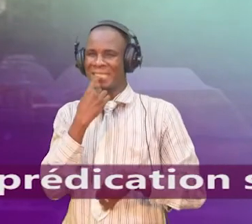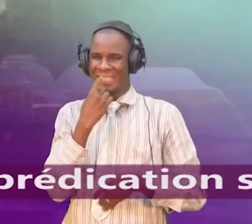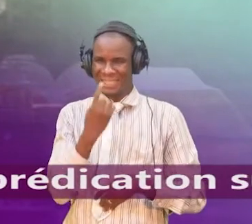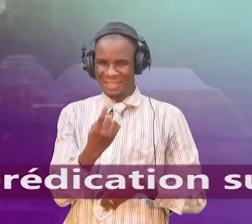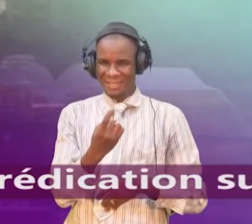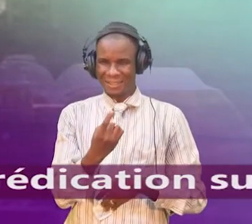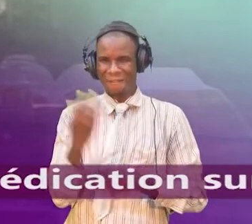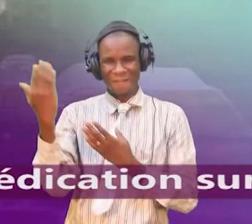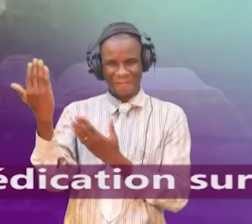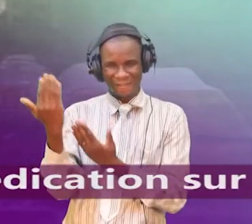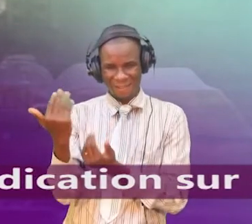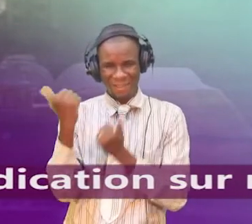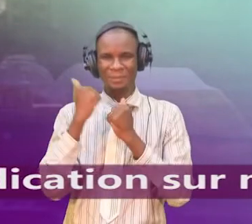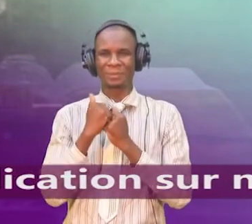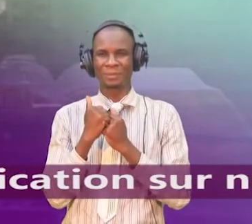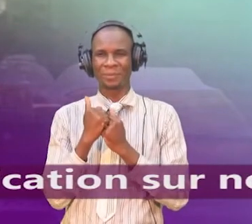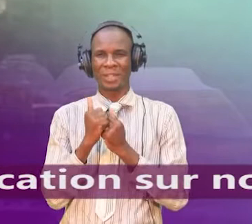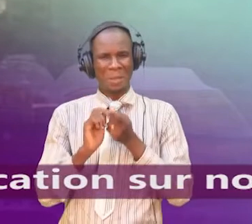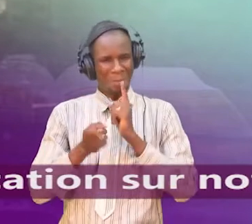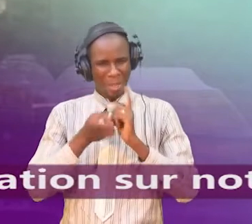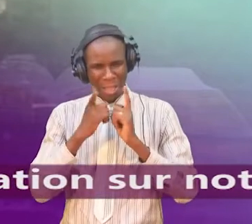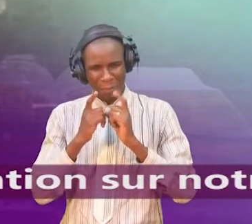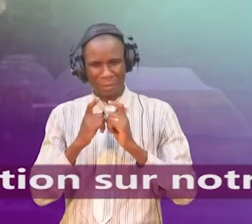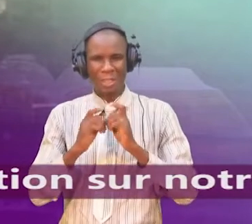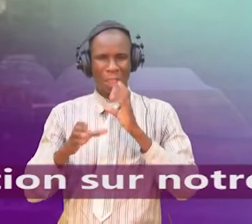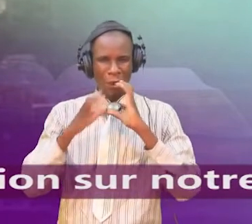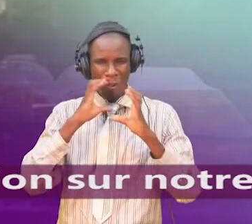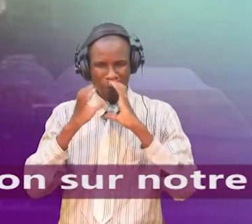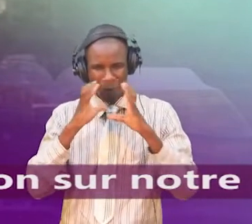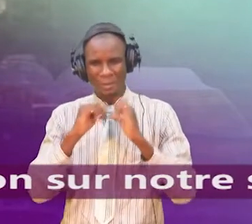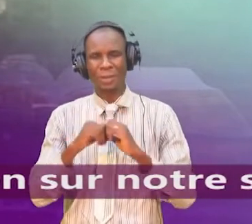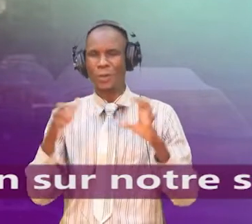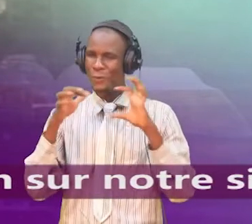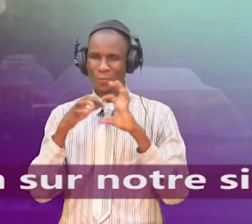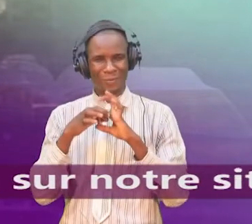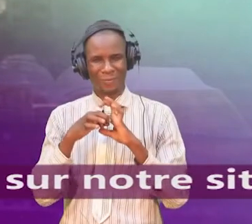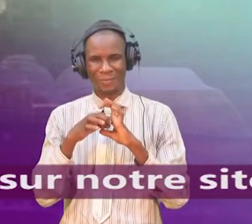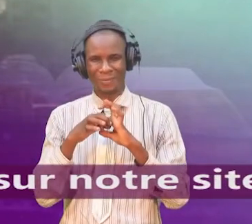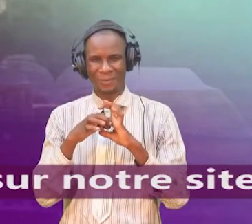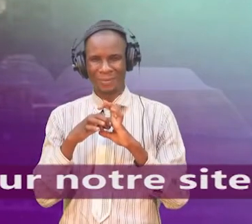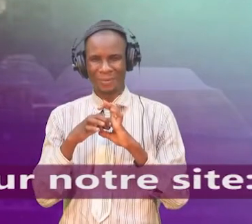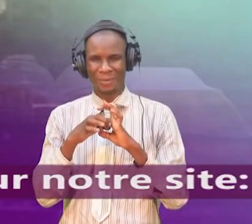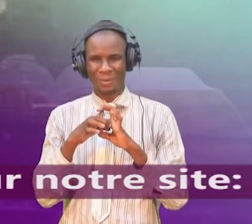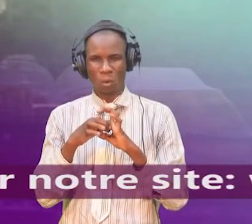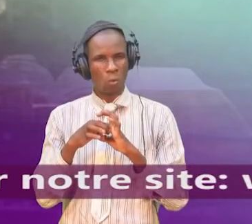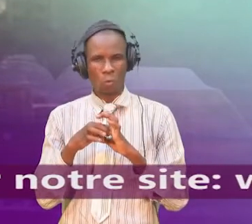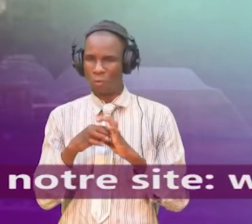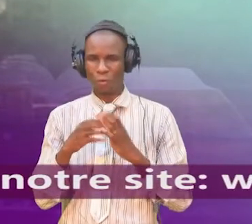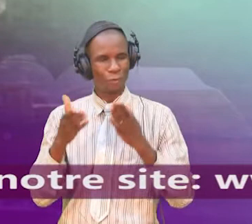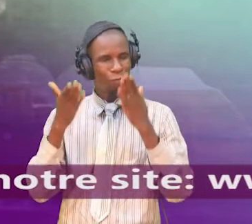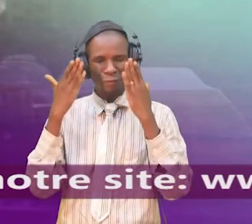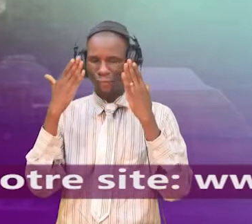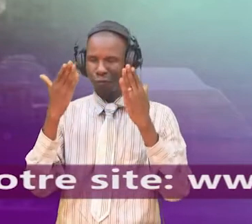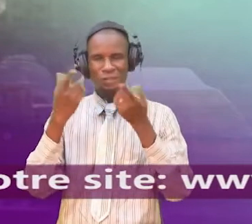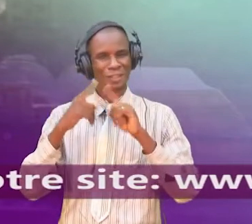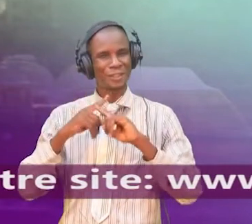ngai. Sango malamu ezali kolakisa biso ete Nzambe yende azali kobanda nzela ya